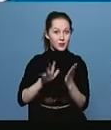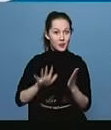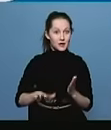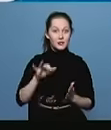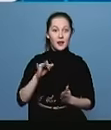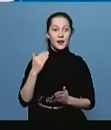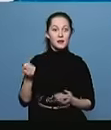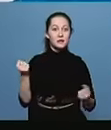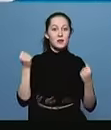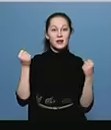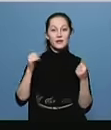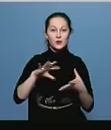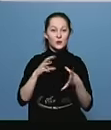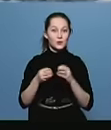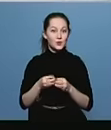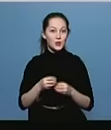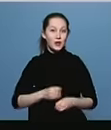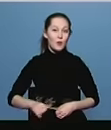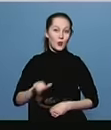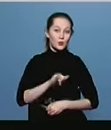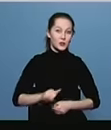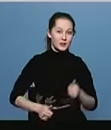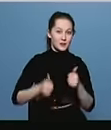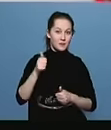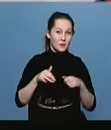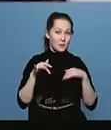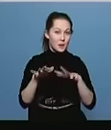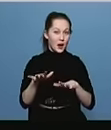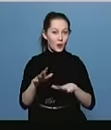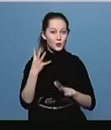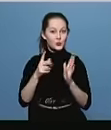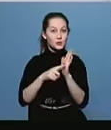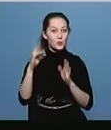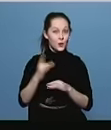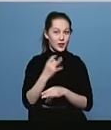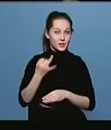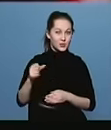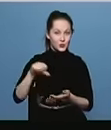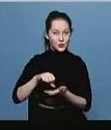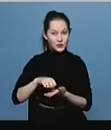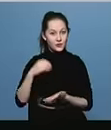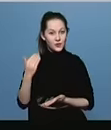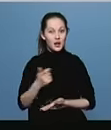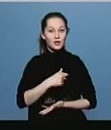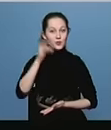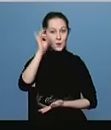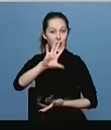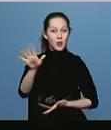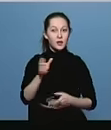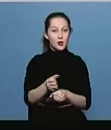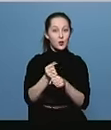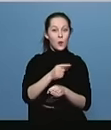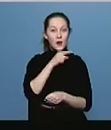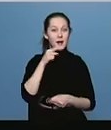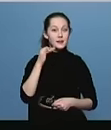это спортивная визитная карточка Удмуртии. Состязание проходит уже в 47-й раз. Сейчас они имеют статус чемпионата и Кубка России.